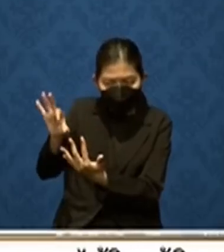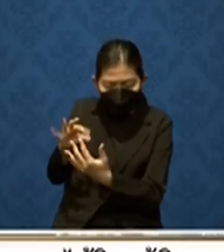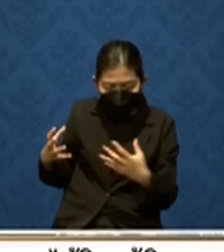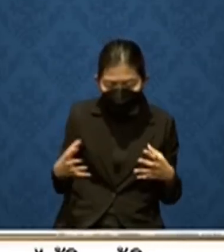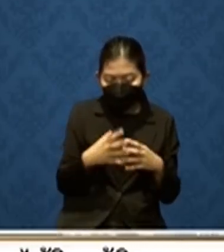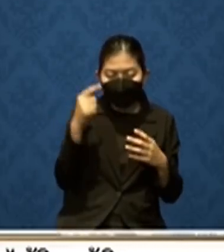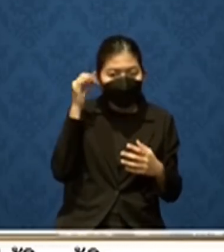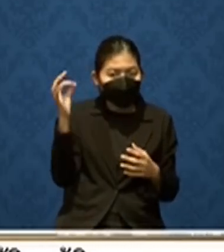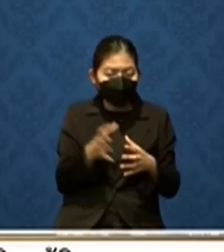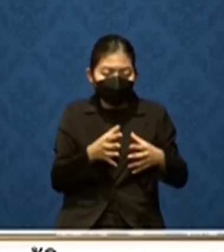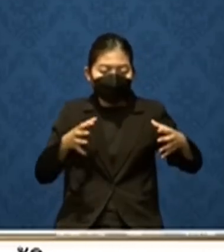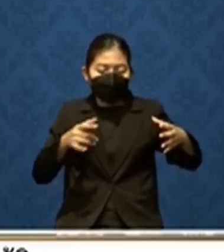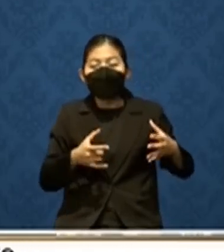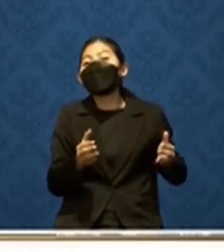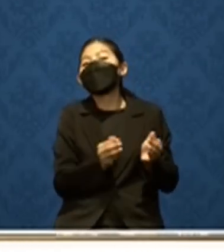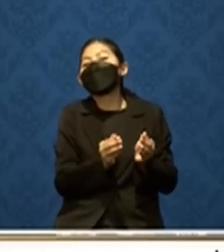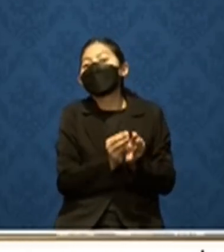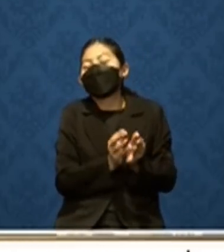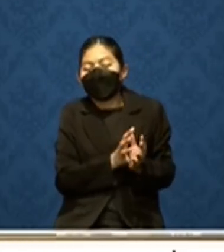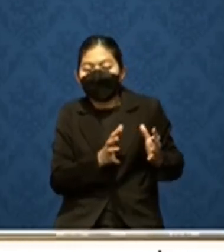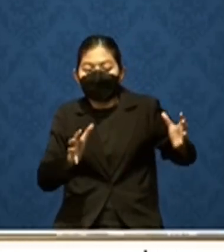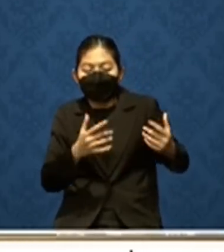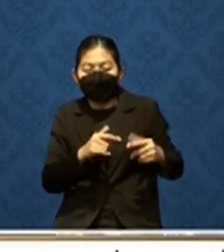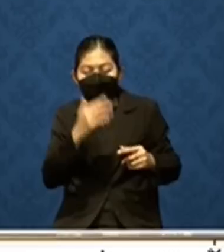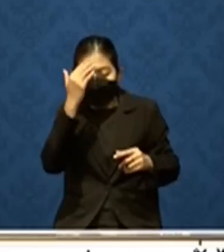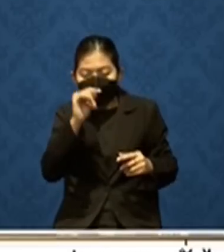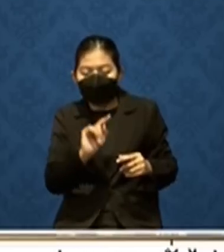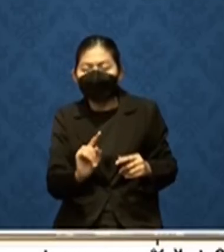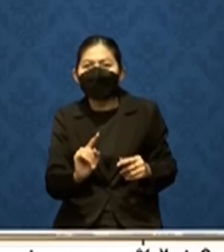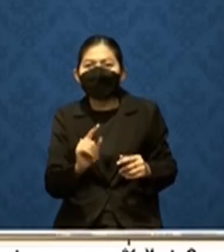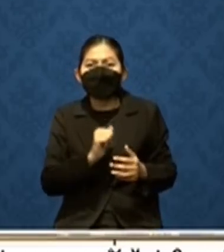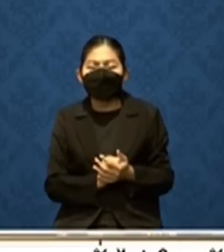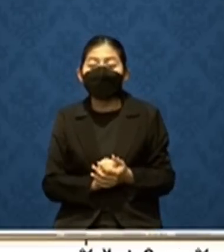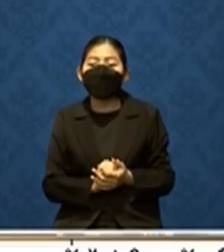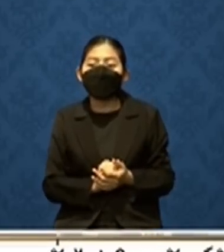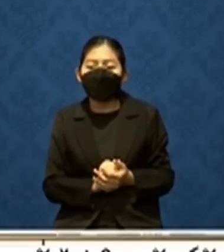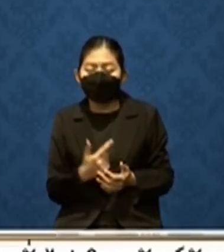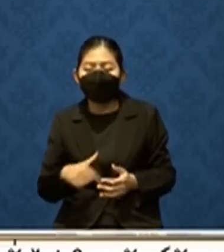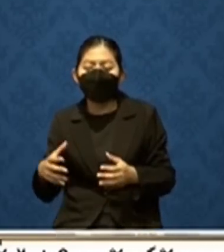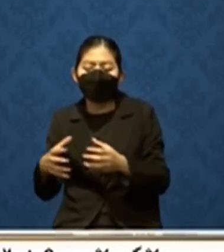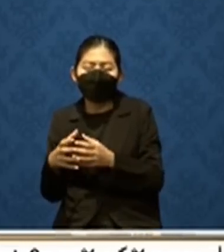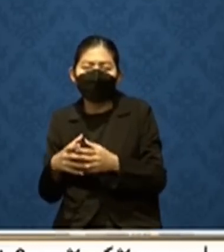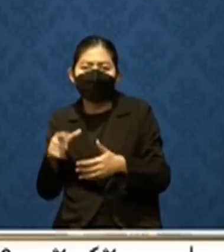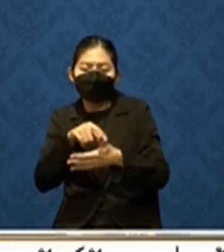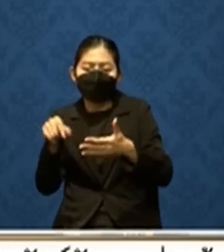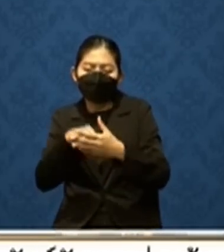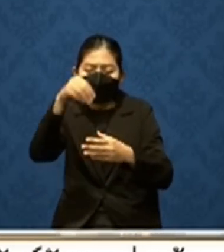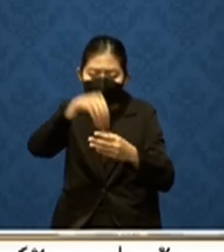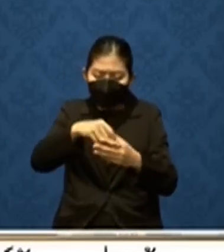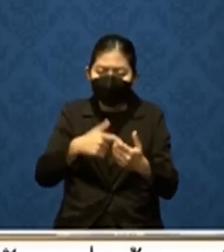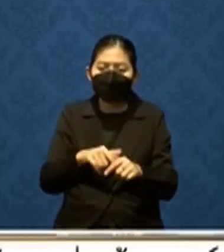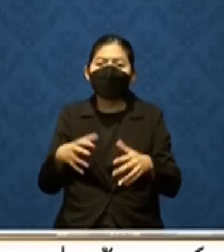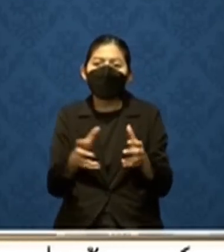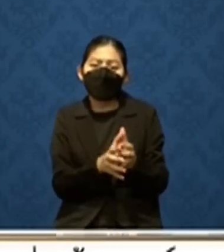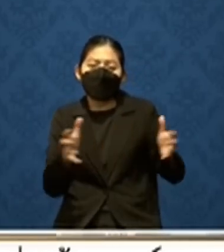โดยบิดเบือนเจตนารมณ์และหลักการของการปกครองเสียงข้างมากพักที่ได้รับการเลือกตั้งมากที่สุดย่อมมีสิทธิ์จัดตั้ง